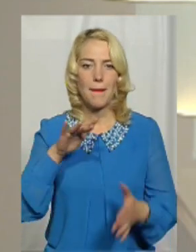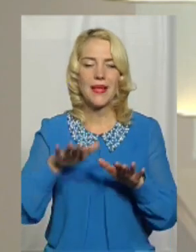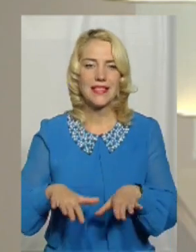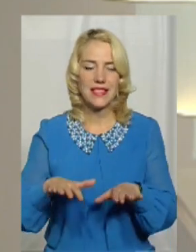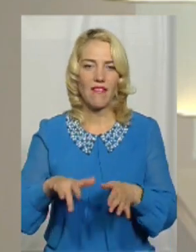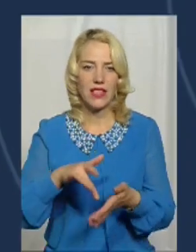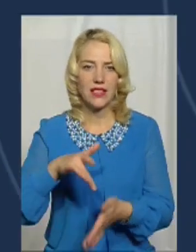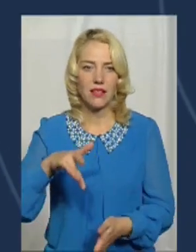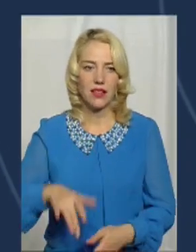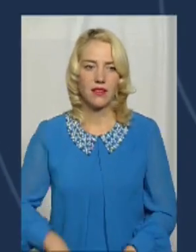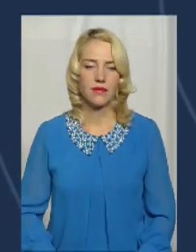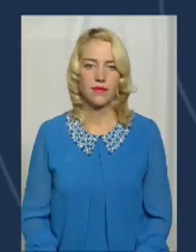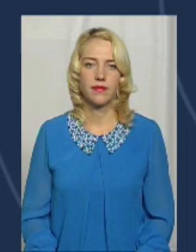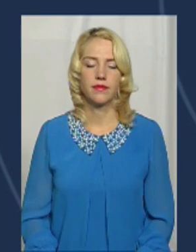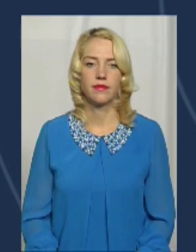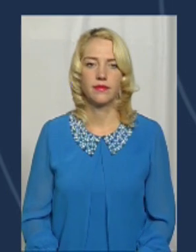Подивимось.